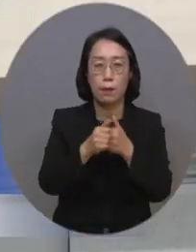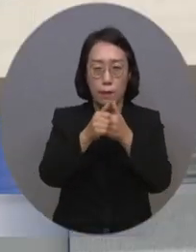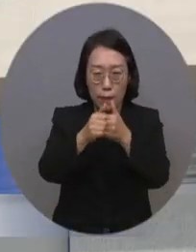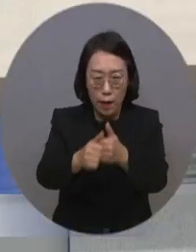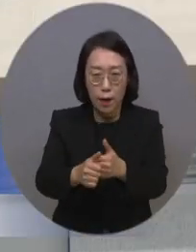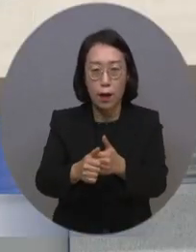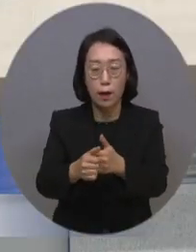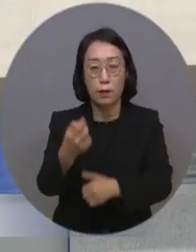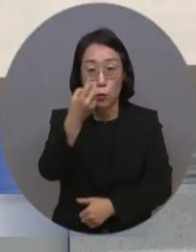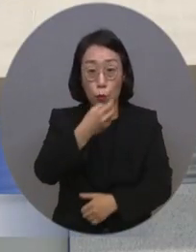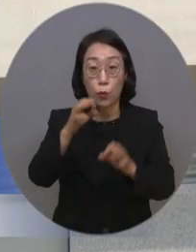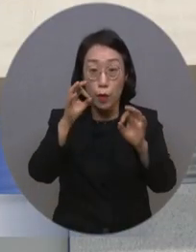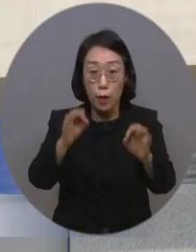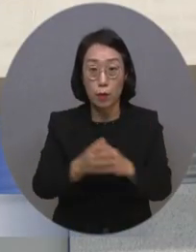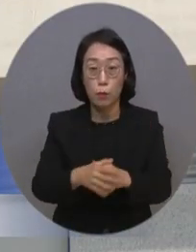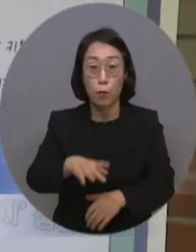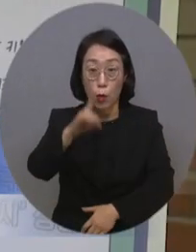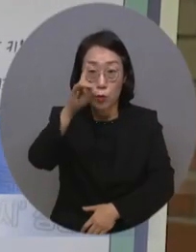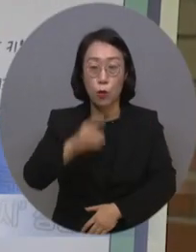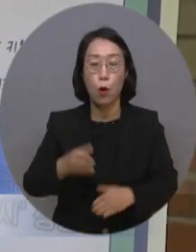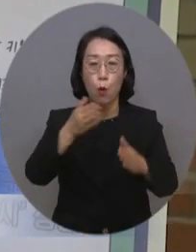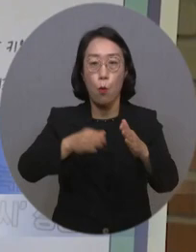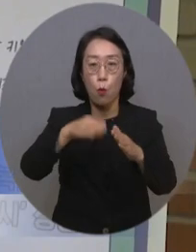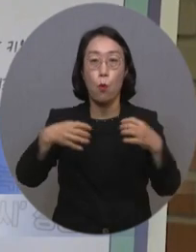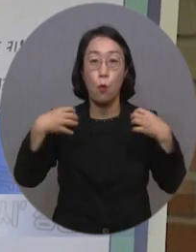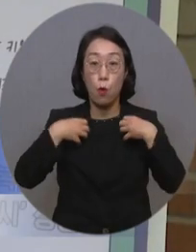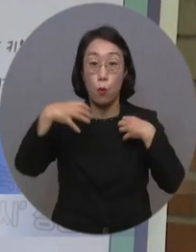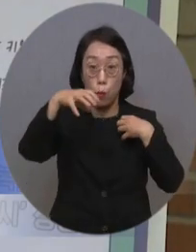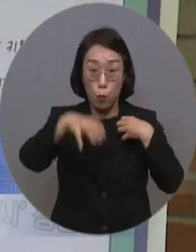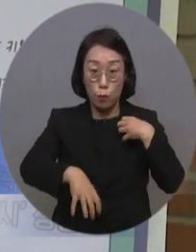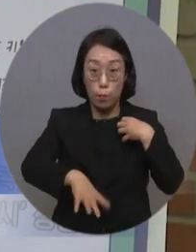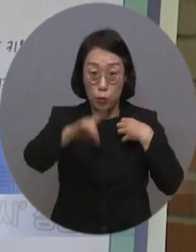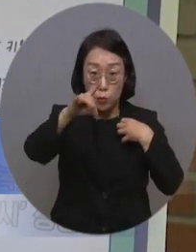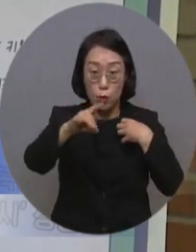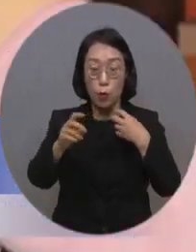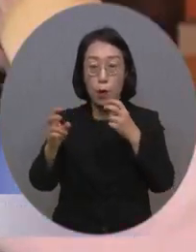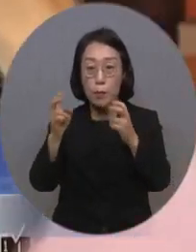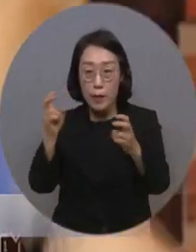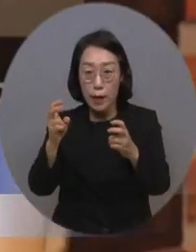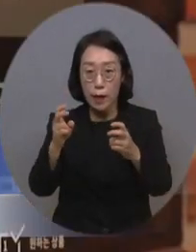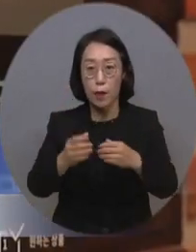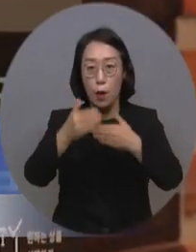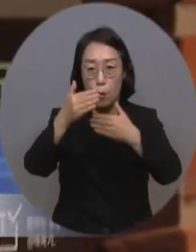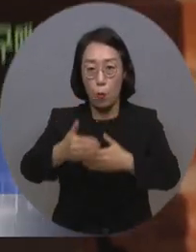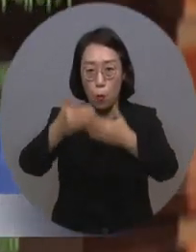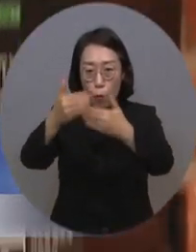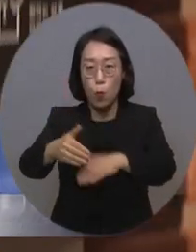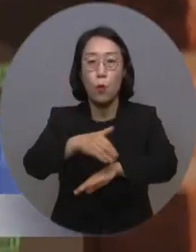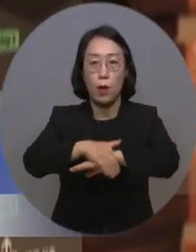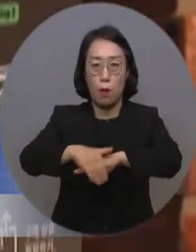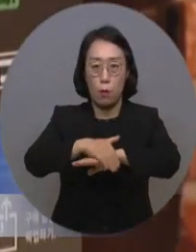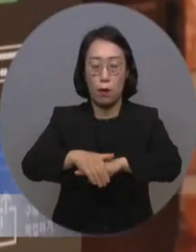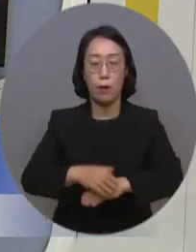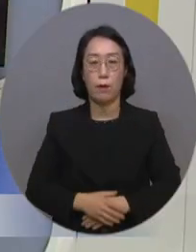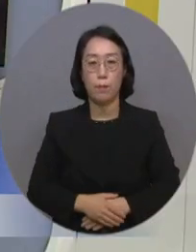적용 가능성을 고려해 우선적으로 공공기관부터 시행 후 민간 부문으로 확대할 계획이라고